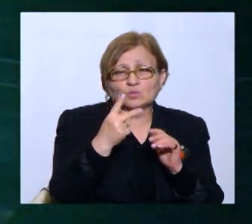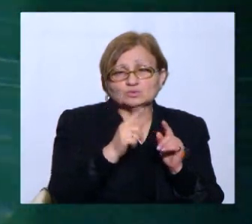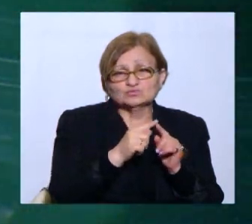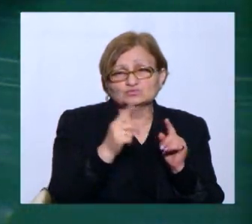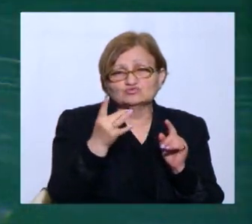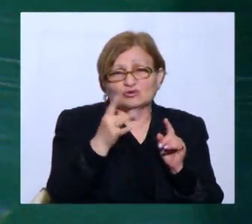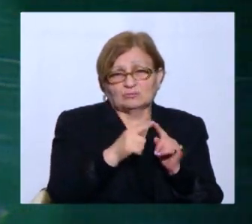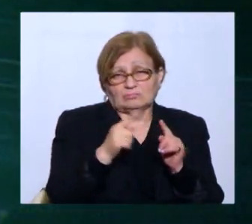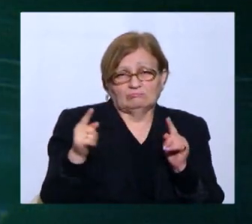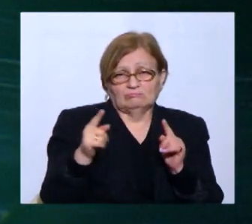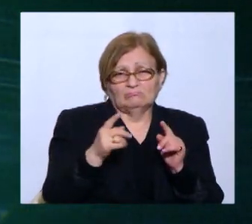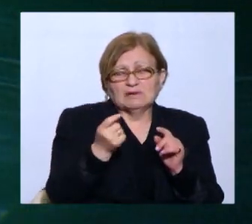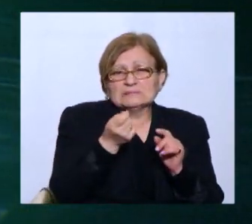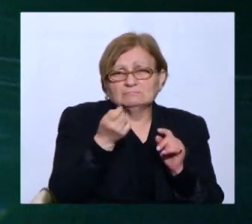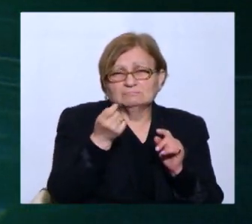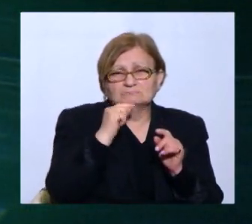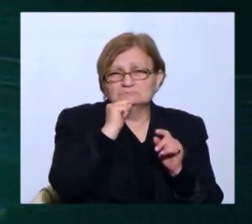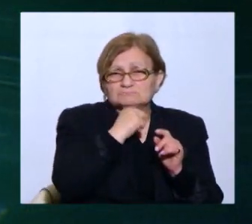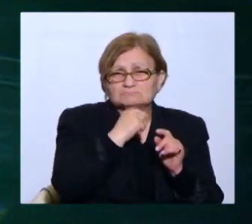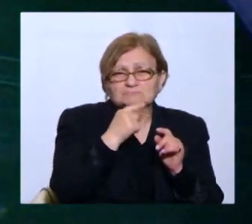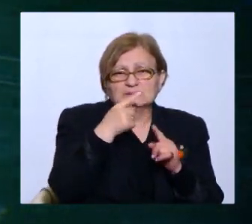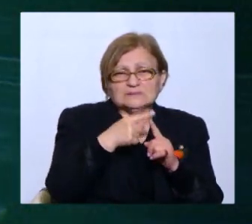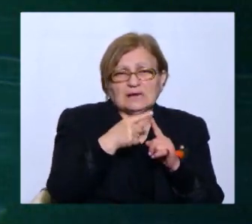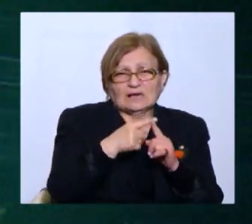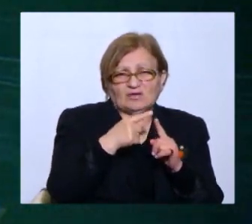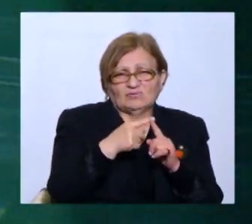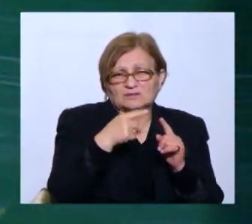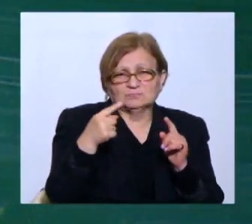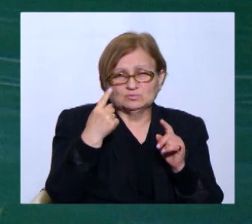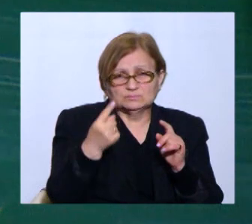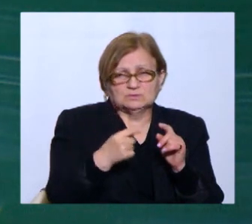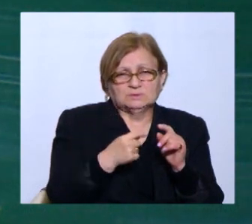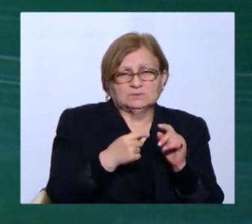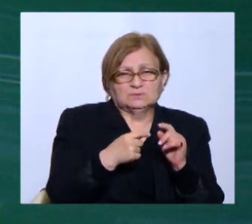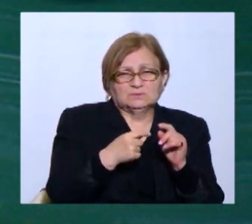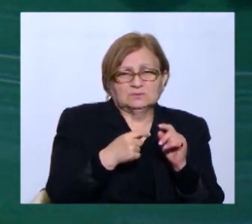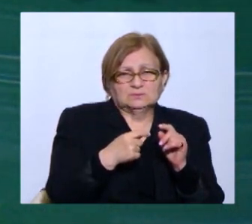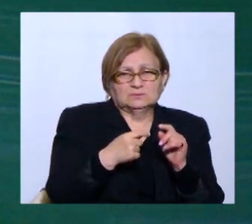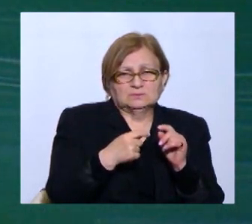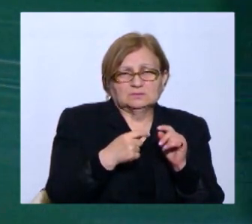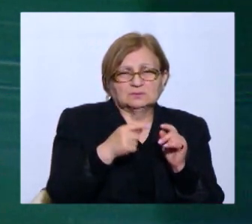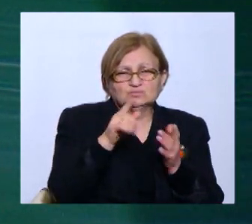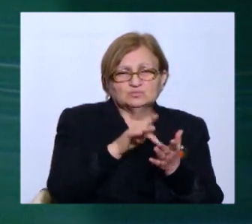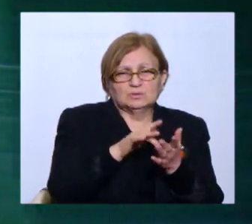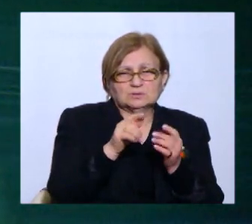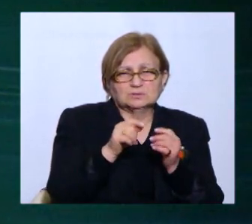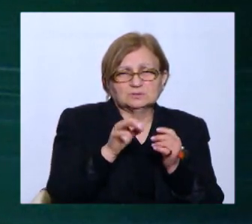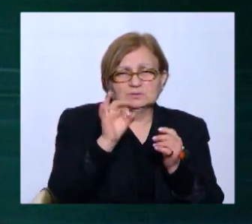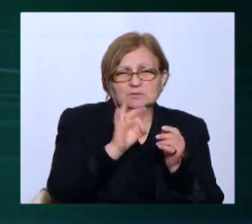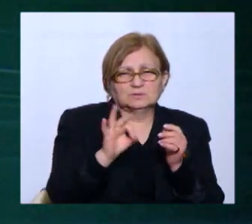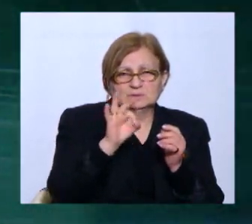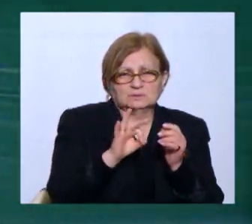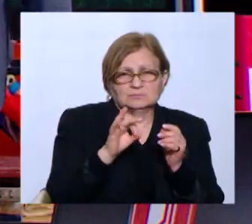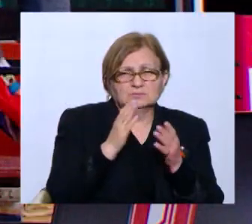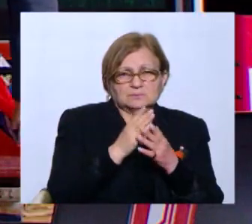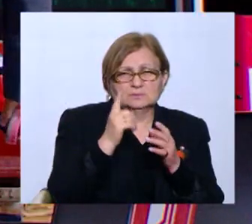x ღერძზე და მაგრამ მაინც საკმაოდ პატარა. -1-ისთვის არის 0.5, ანუ ზუსტად 1-ის და ერთეულის შუაში. 0-ისთვის გვაქვს